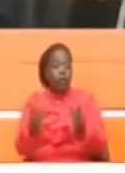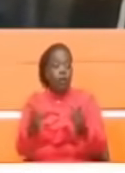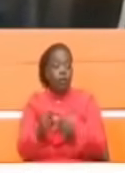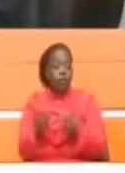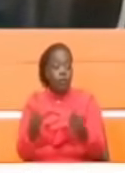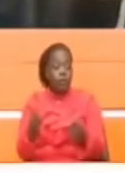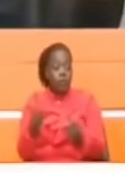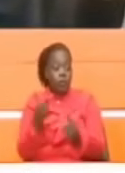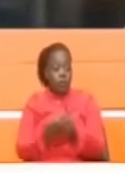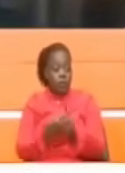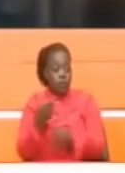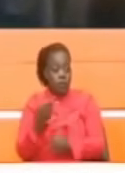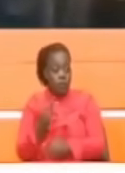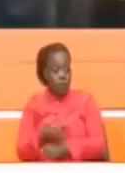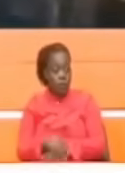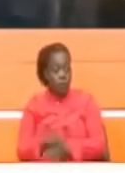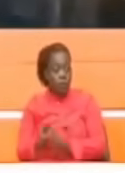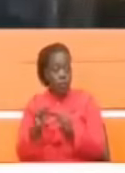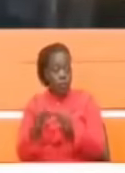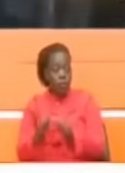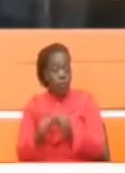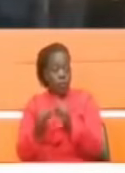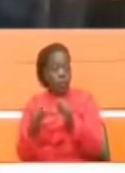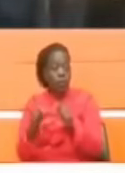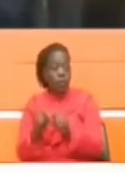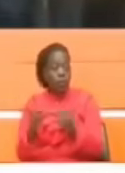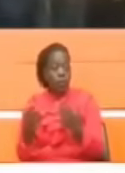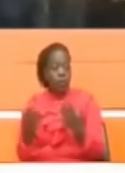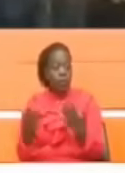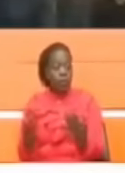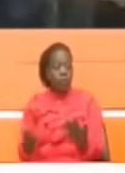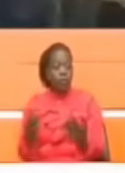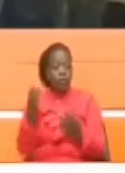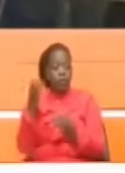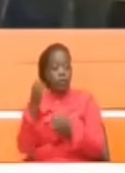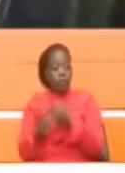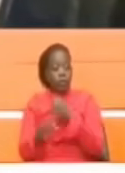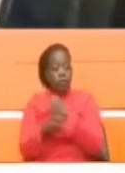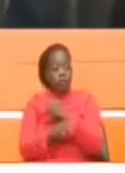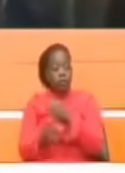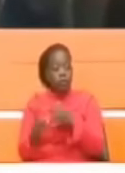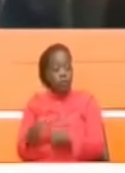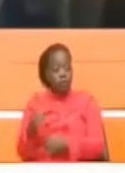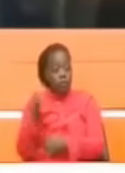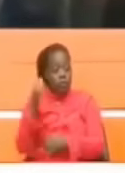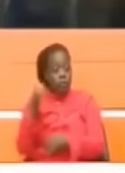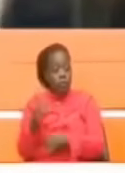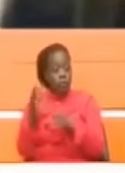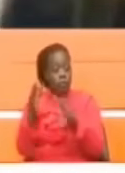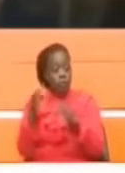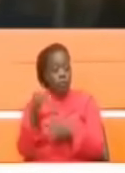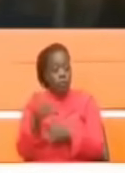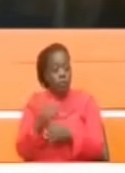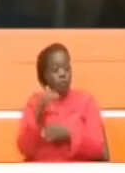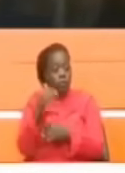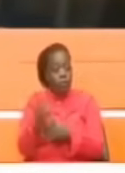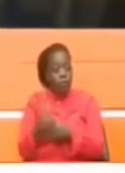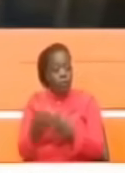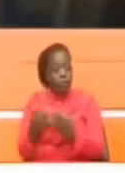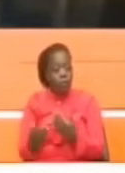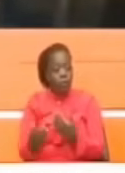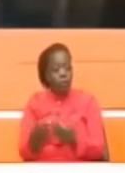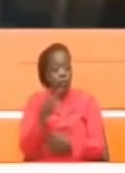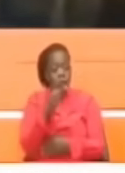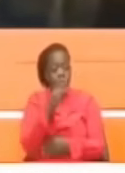Station Road mu Kampala bazi ba mulundi laba kubyaka konde ukana nabo kuli senesa uye ere mwe bintu byokuli laptop bali lwa mabuka dobere mwe twala